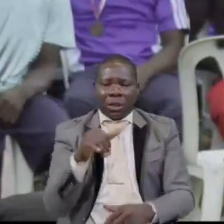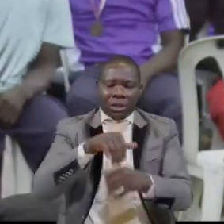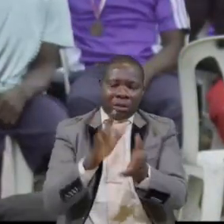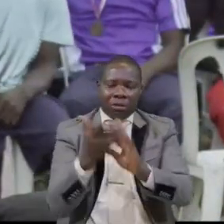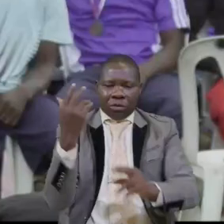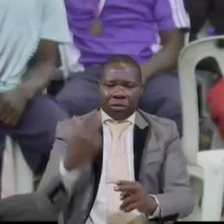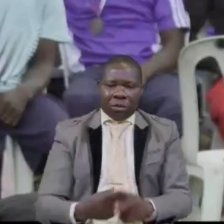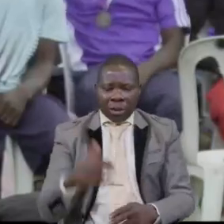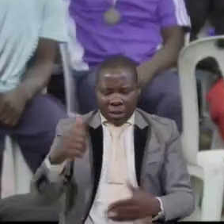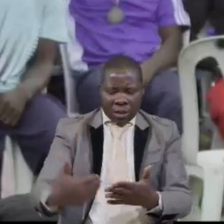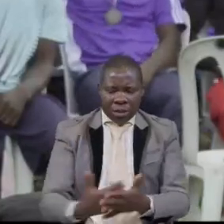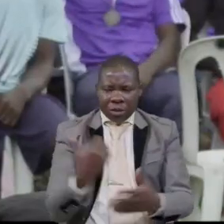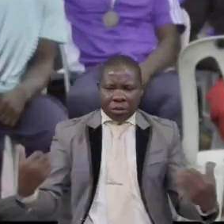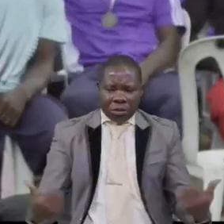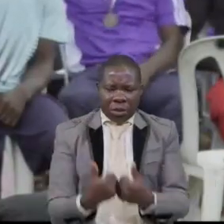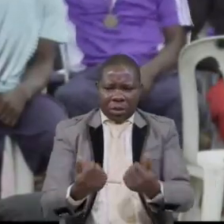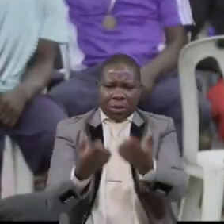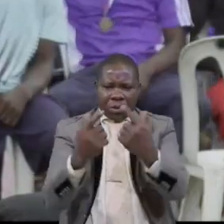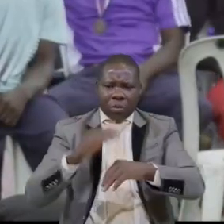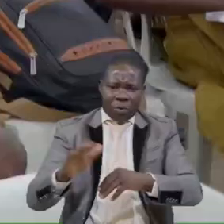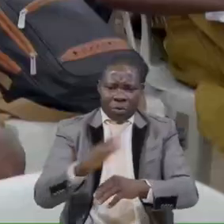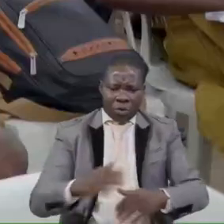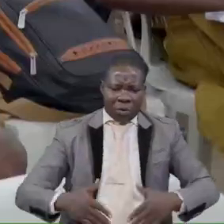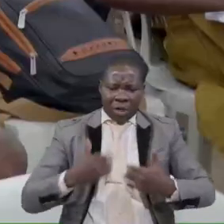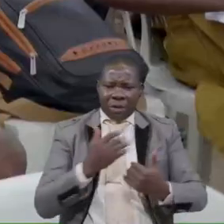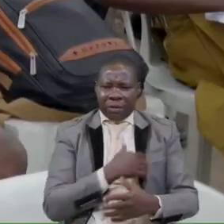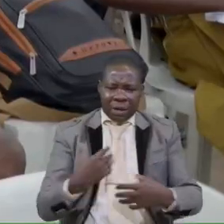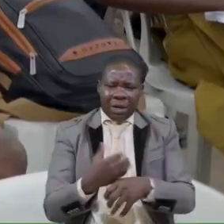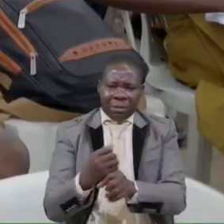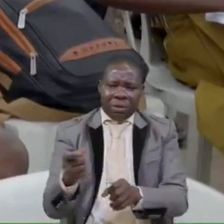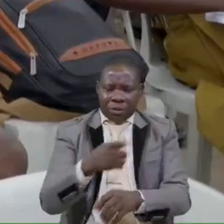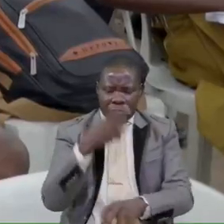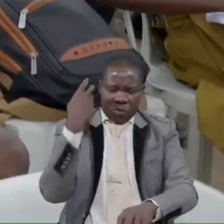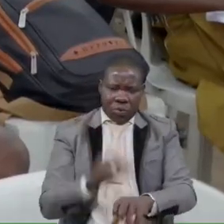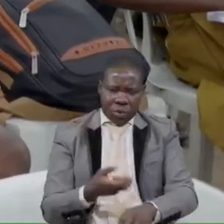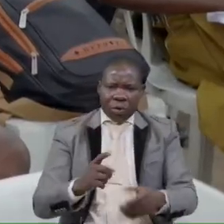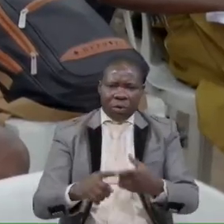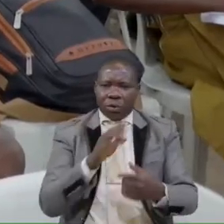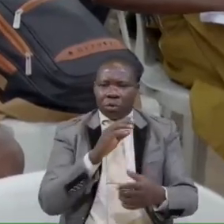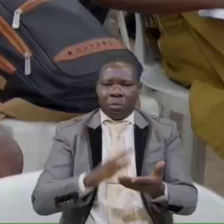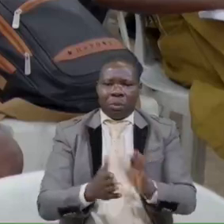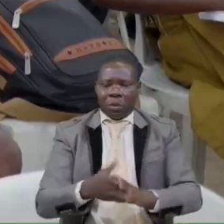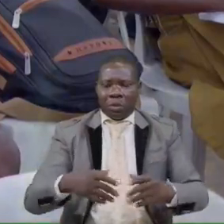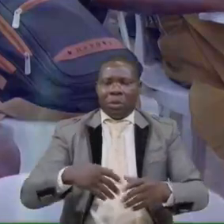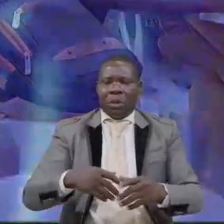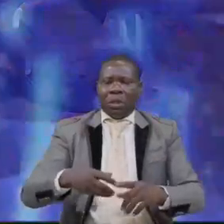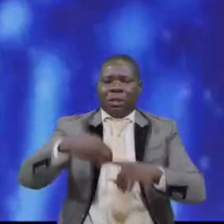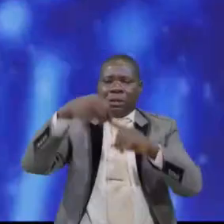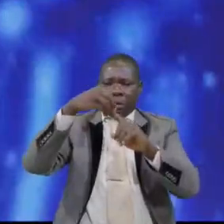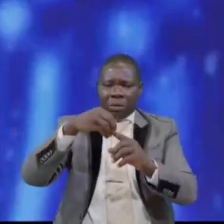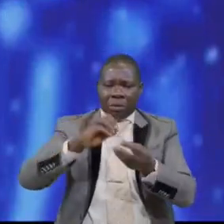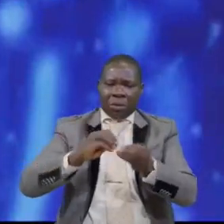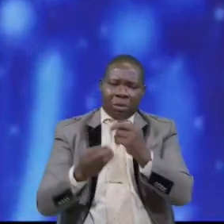Redéfier. Un nouveau défi dans votre vie. Et renforcer pour être exceptionnel. Troisième point,